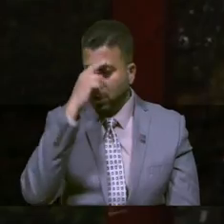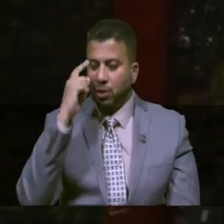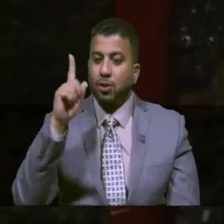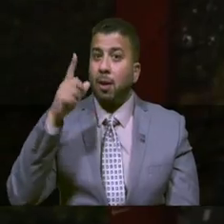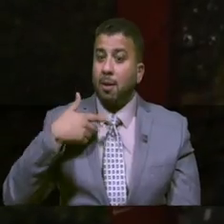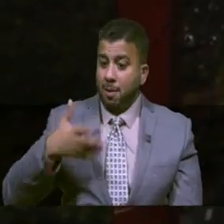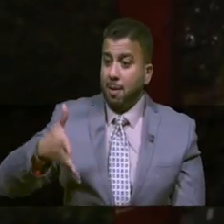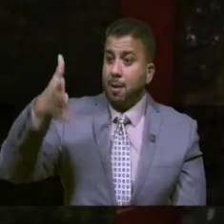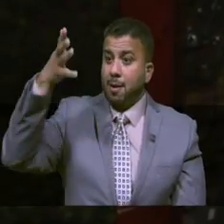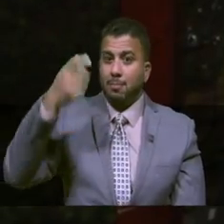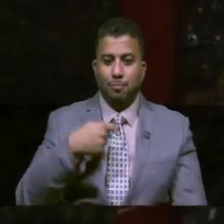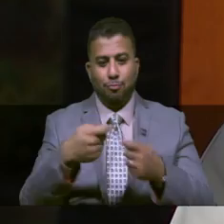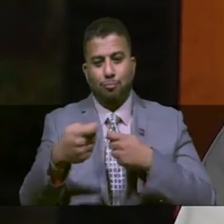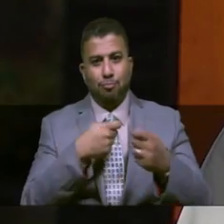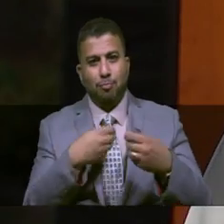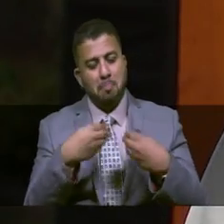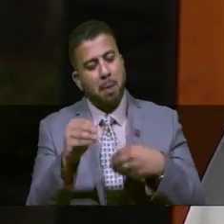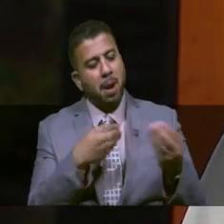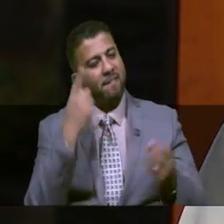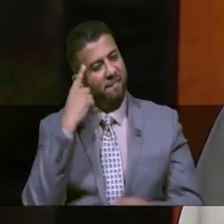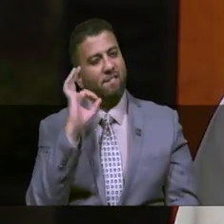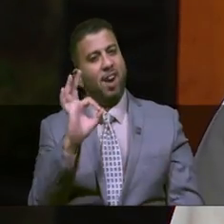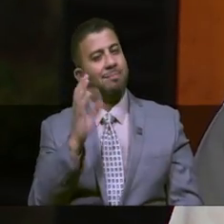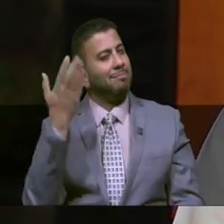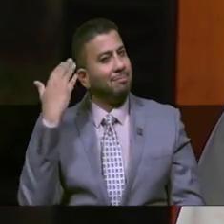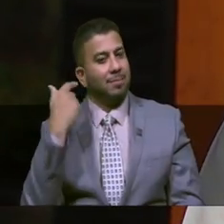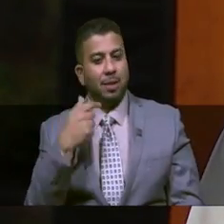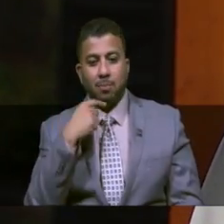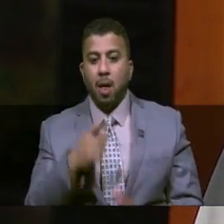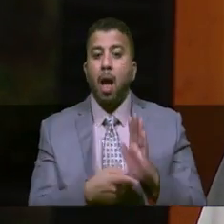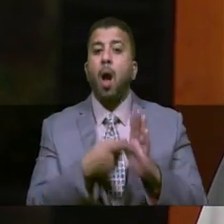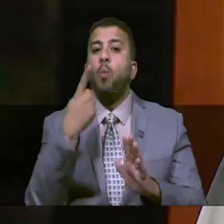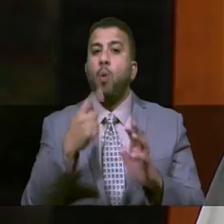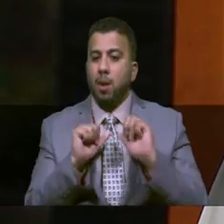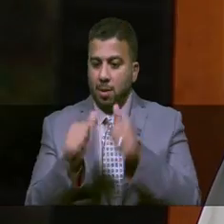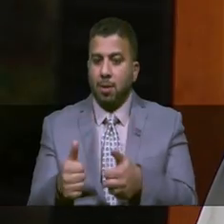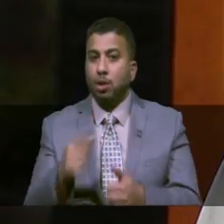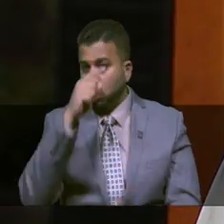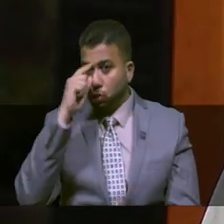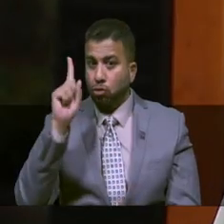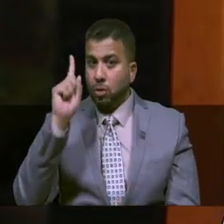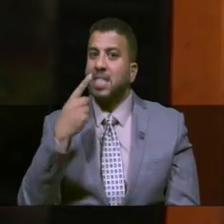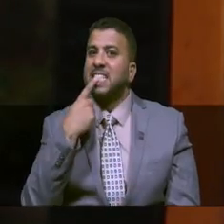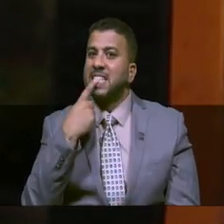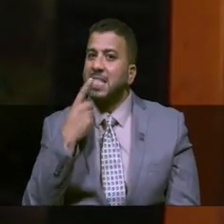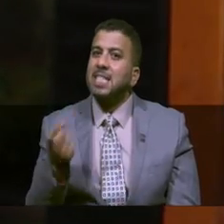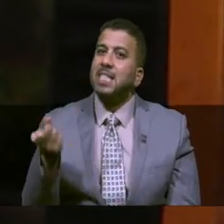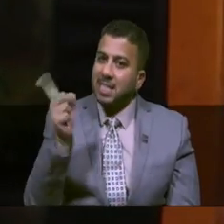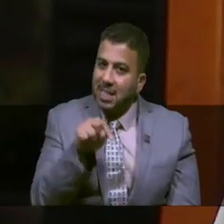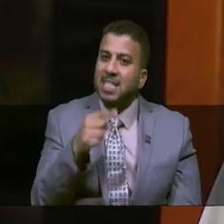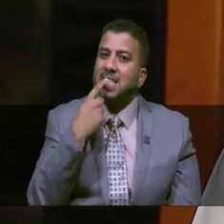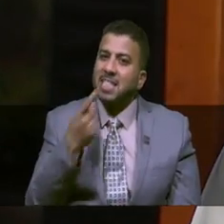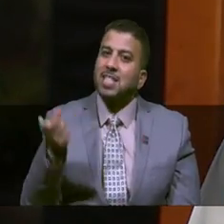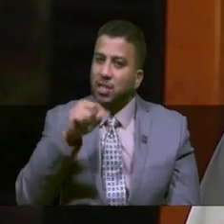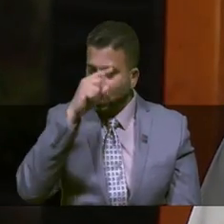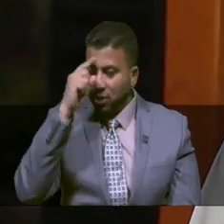أكبر أعرف أتعامل مع المشاريع. أنا أول مرة أشارك هني، وإن شاء الله أشارك في السنة الجاية إن